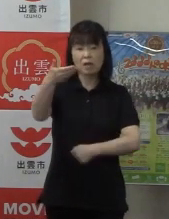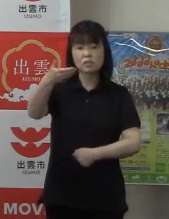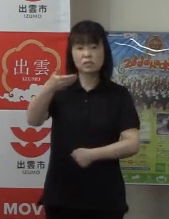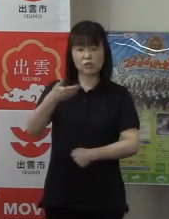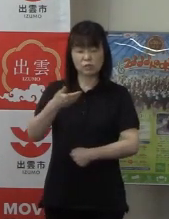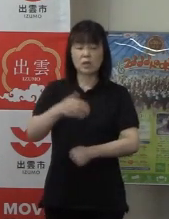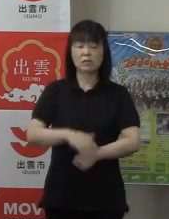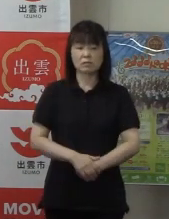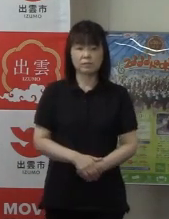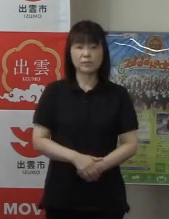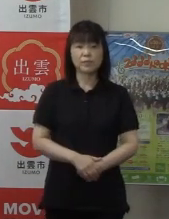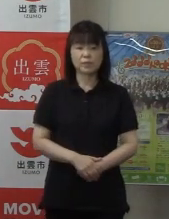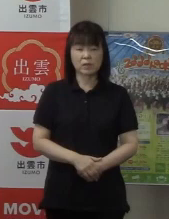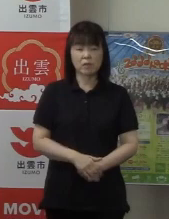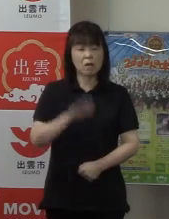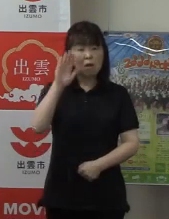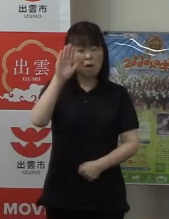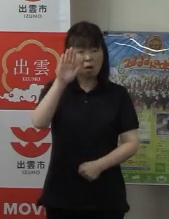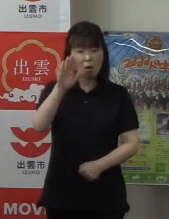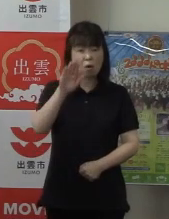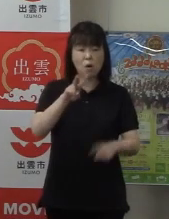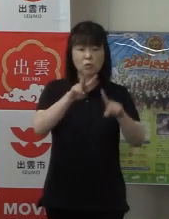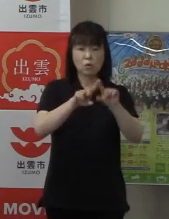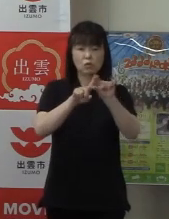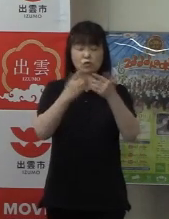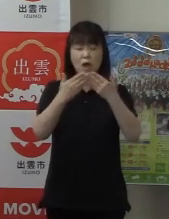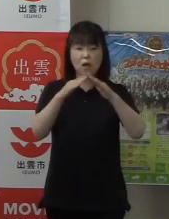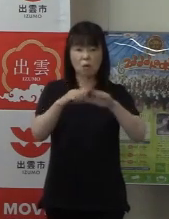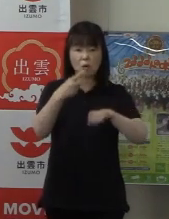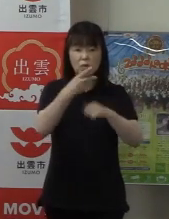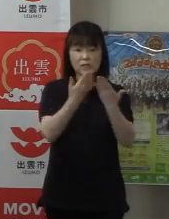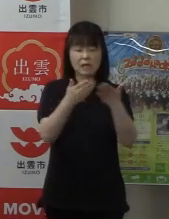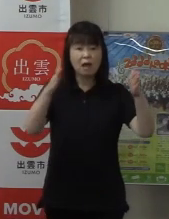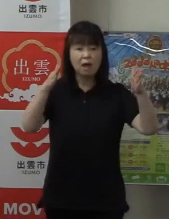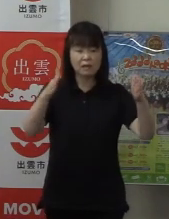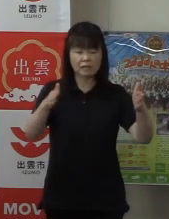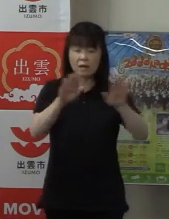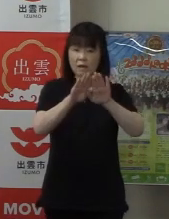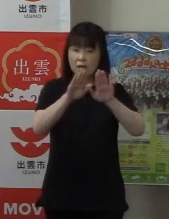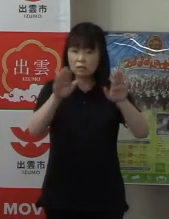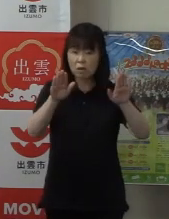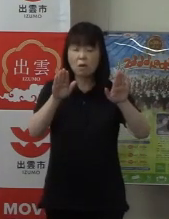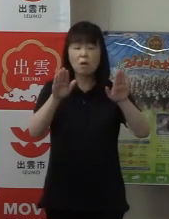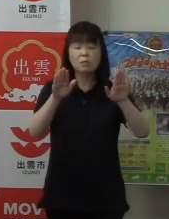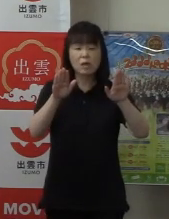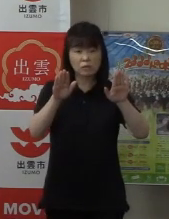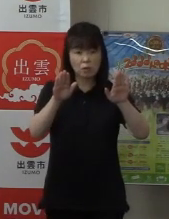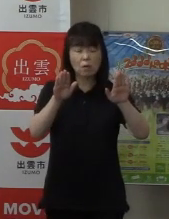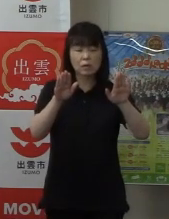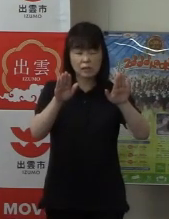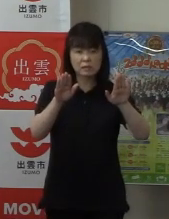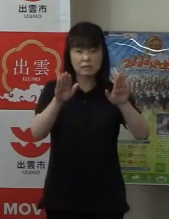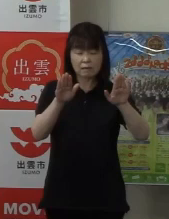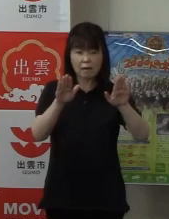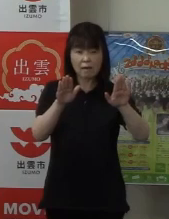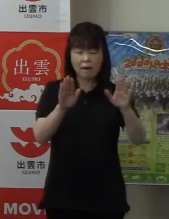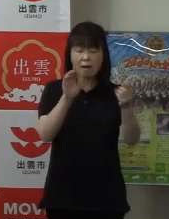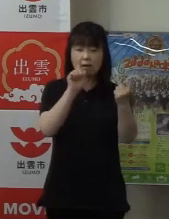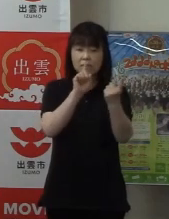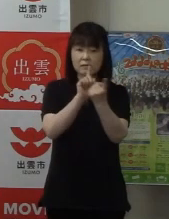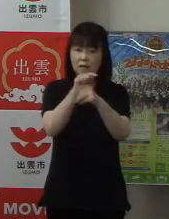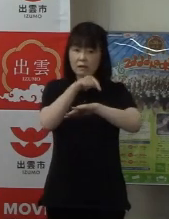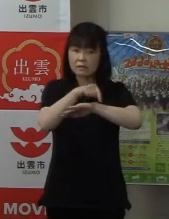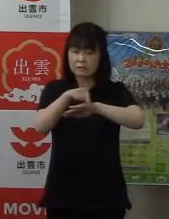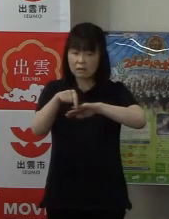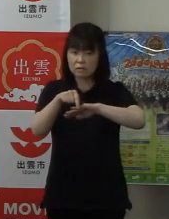小中学校2学期始まると思いますが、何か特段に対 策の面で取られることだったんですが、